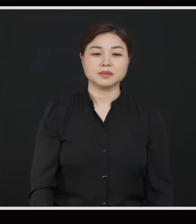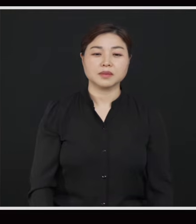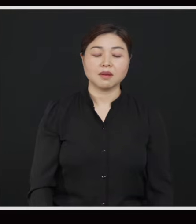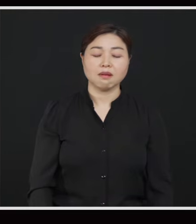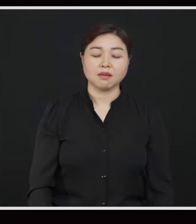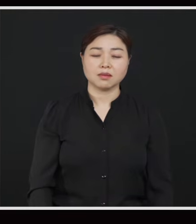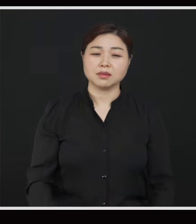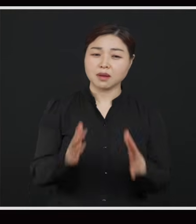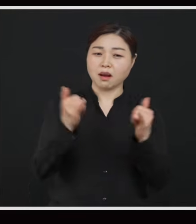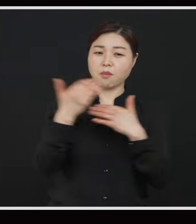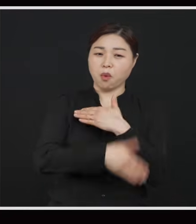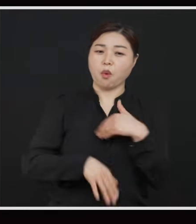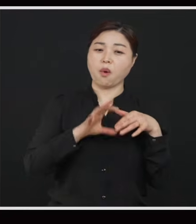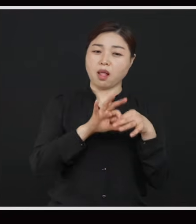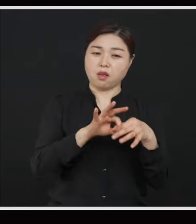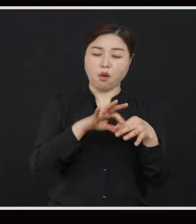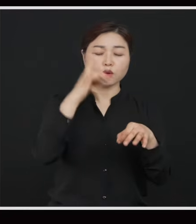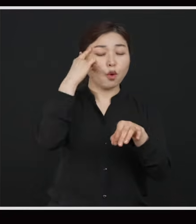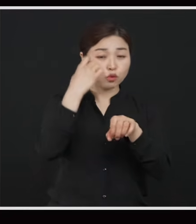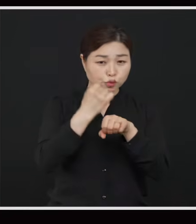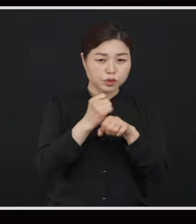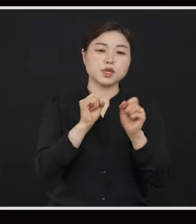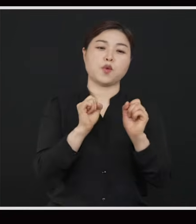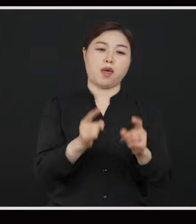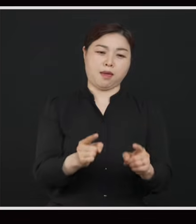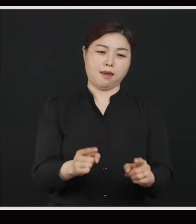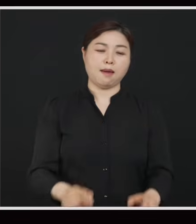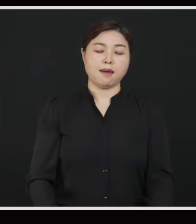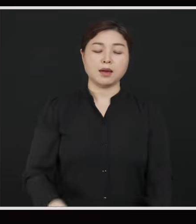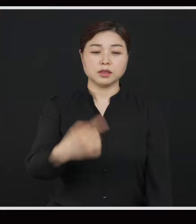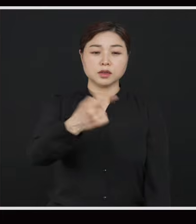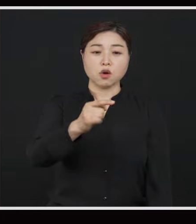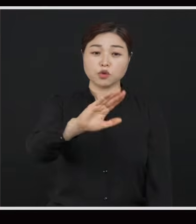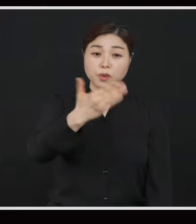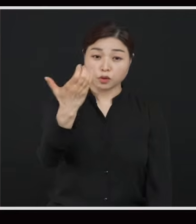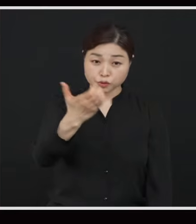본의 아니게 인체 실험을 할 기회가 생겼어요.